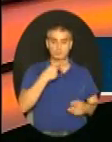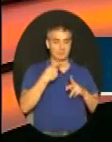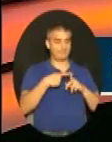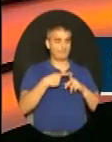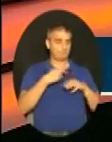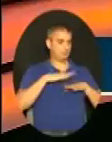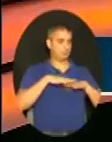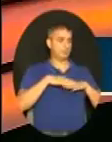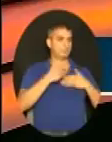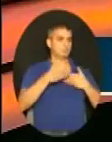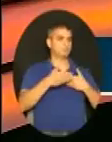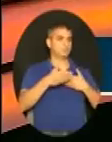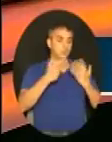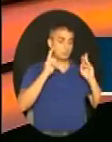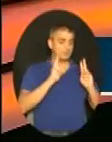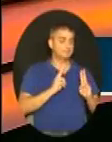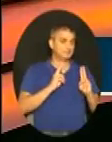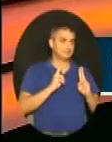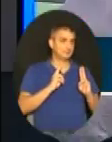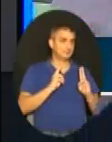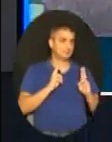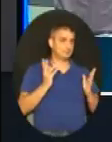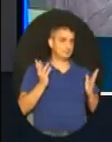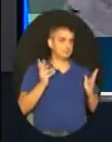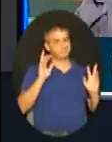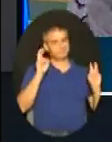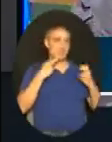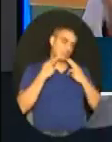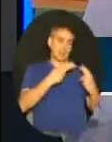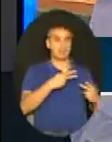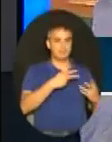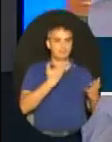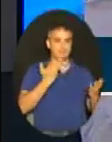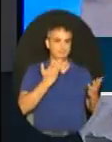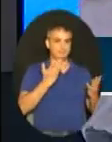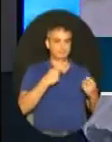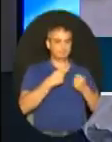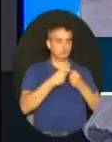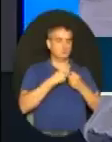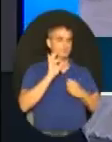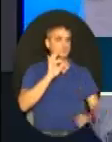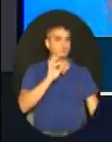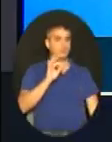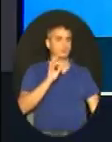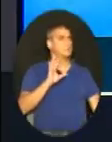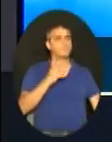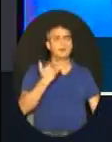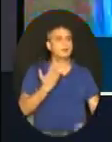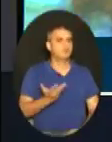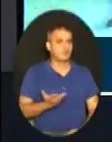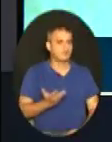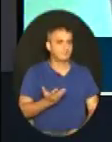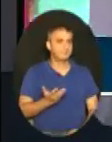2.5 שנים לכהונה, הוא הפסיק את זה, והוא נקם במרכאות, הוא לא נקם בשותפים שלו, אז מה הולך להיות